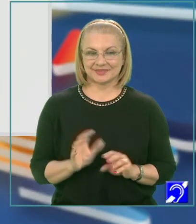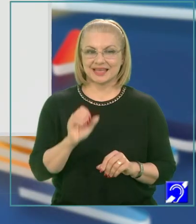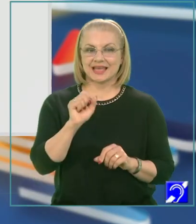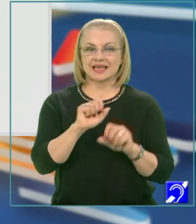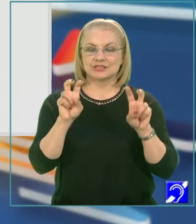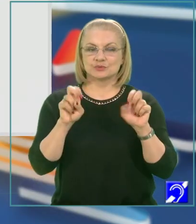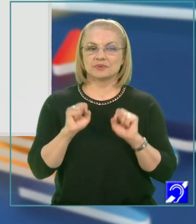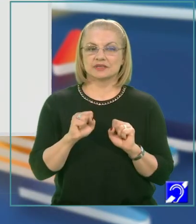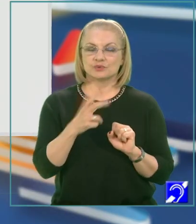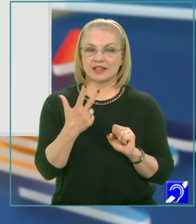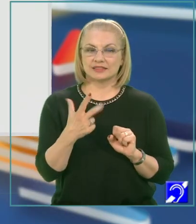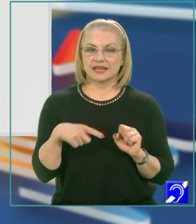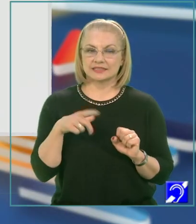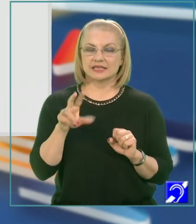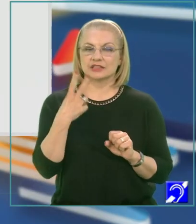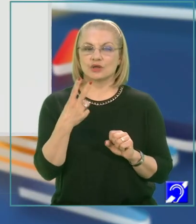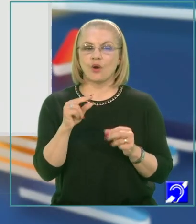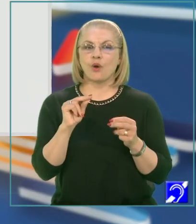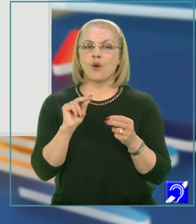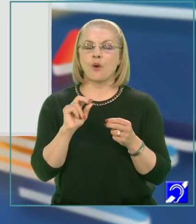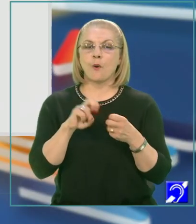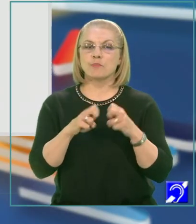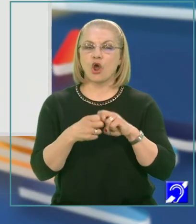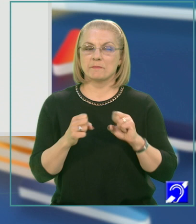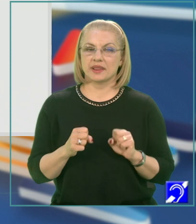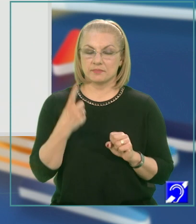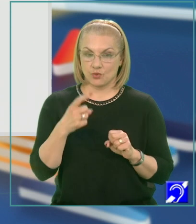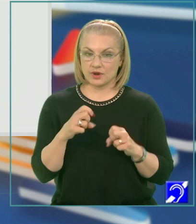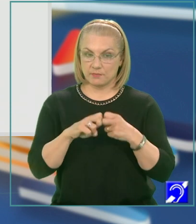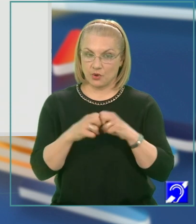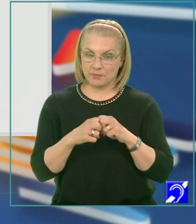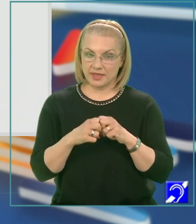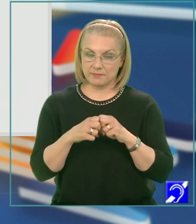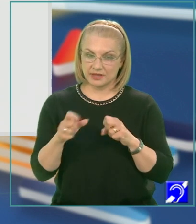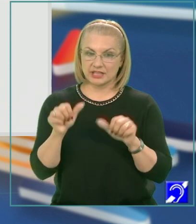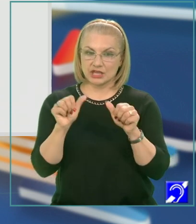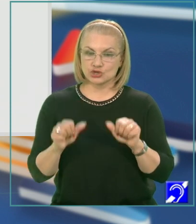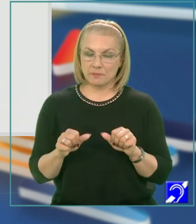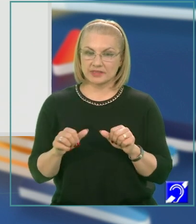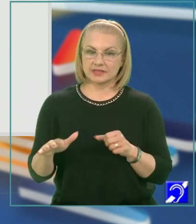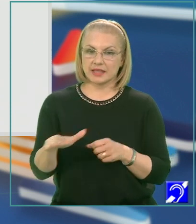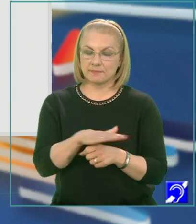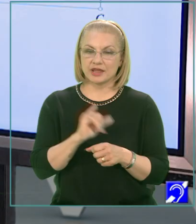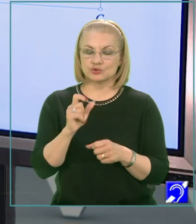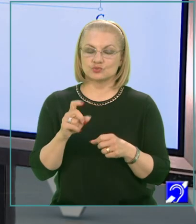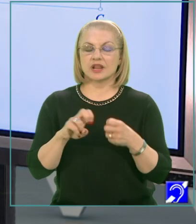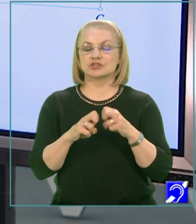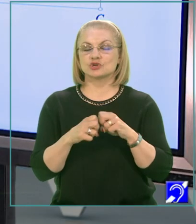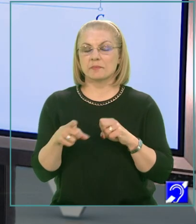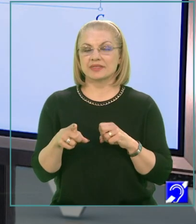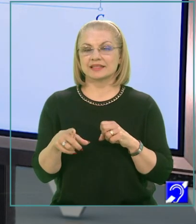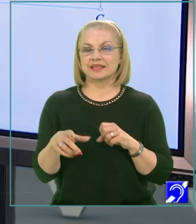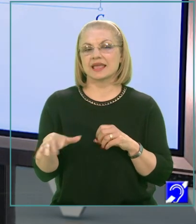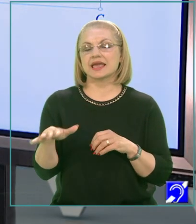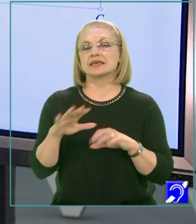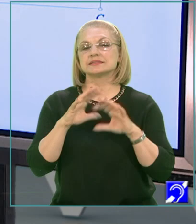Subiectul al treilea conține două probleme. O problemă de geometrie plană și o problemă de geometrie în spațiu. Să vedem